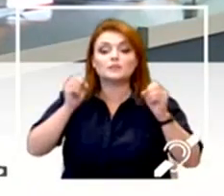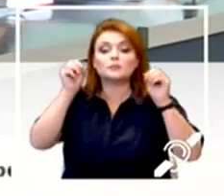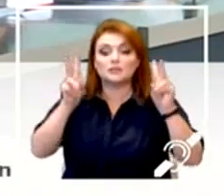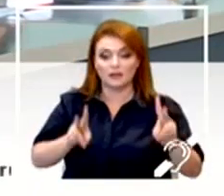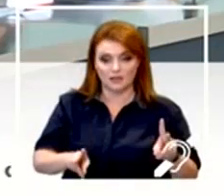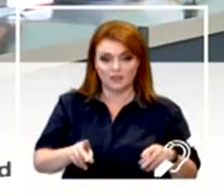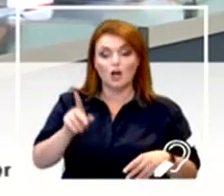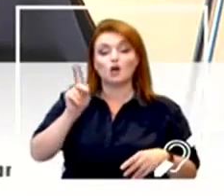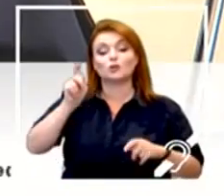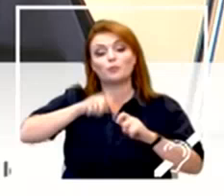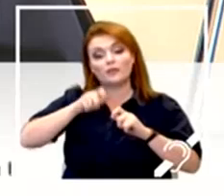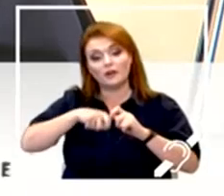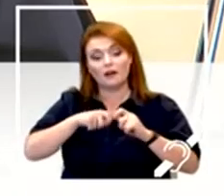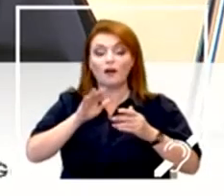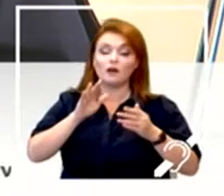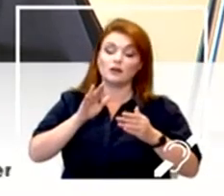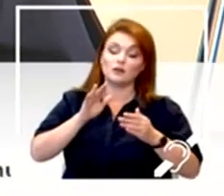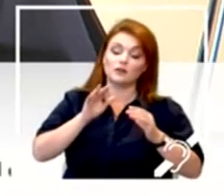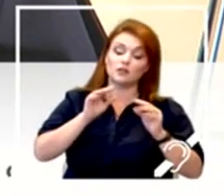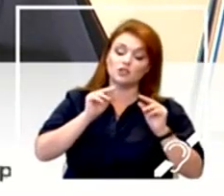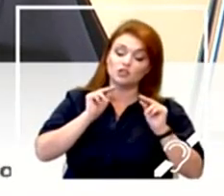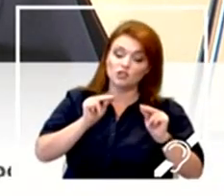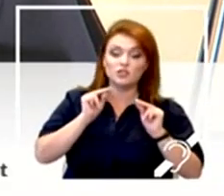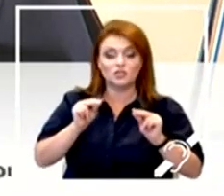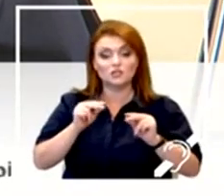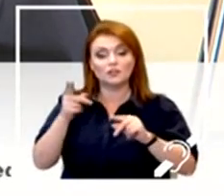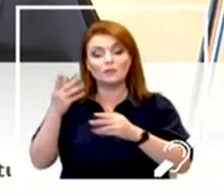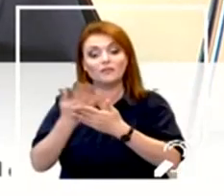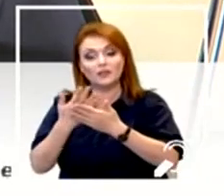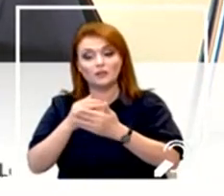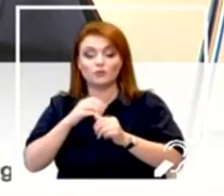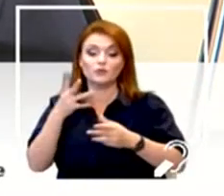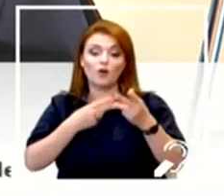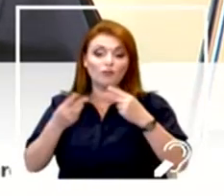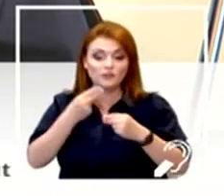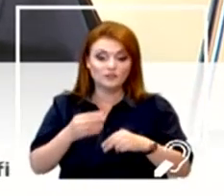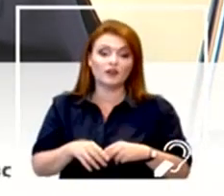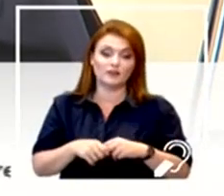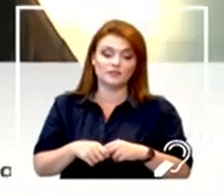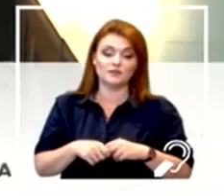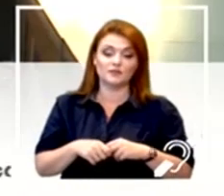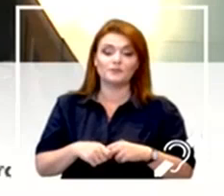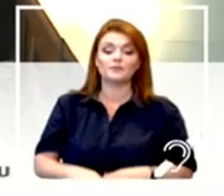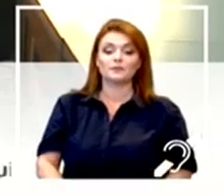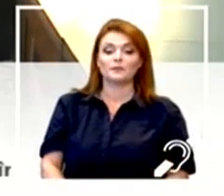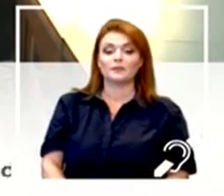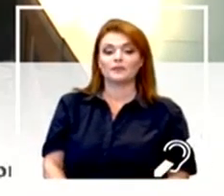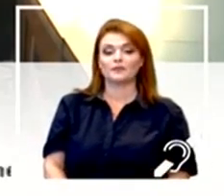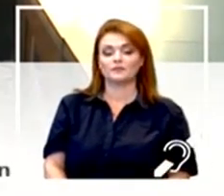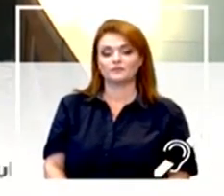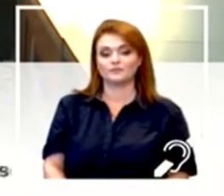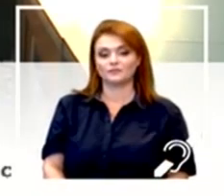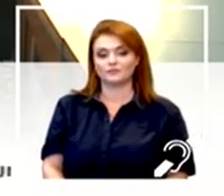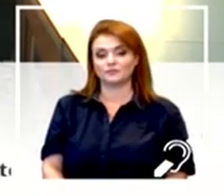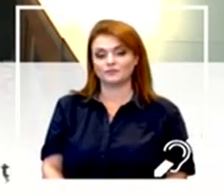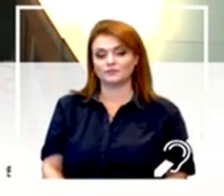procurorului Iarmaliuc. Asta deși procurorul general interimar Ion Munteanu a semnat o dispoziție prin care l-a desemnat partea grupului de procurori